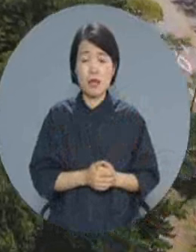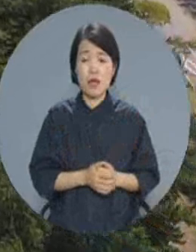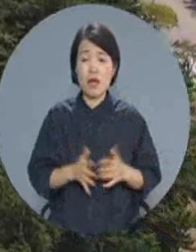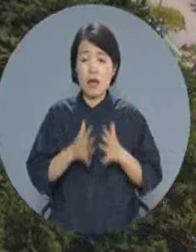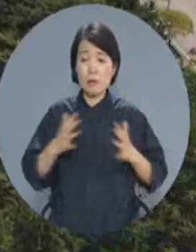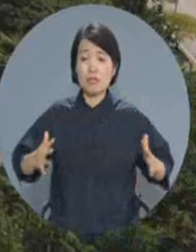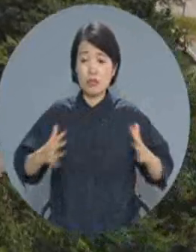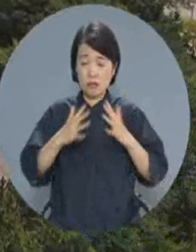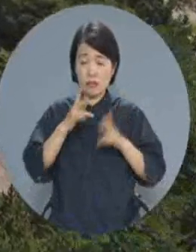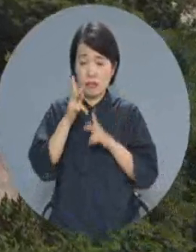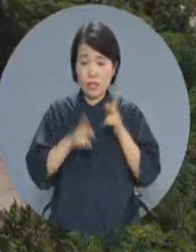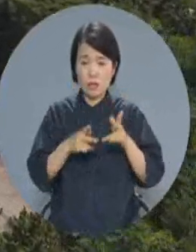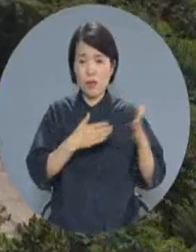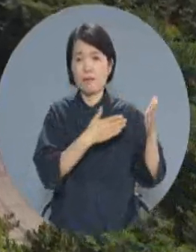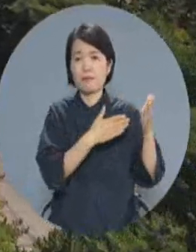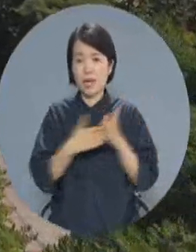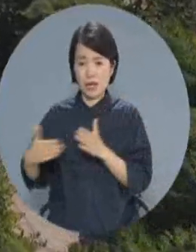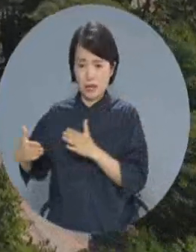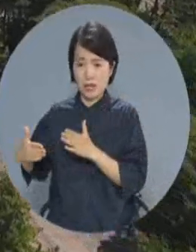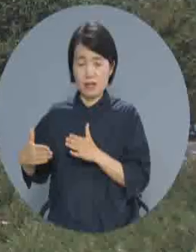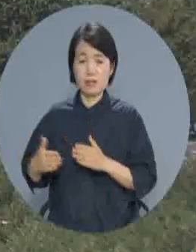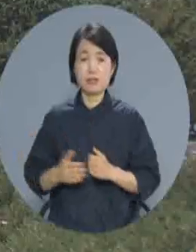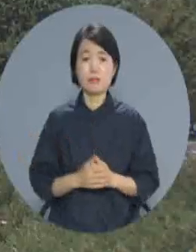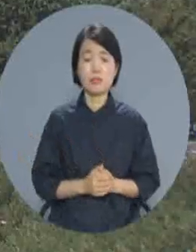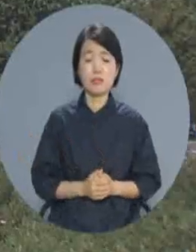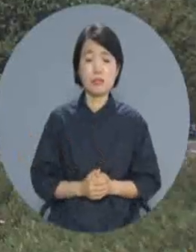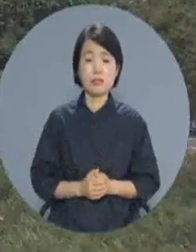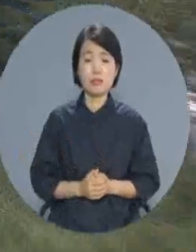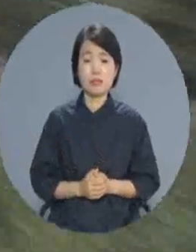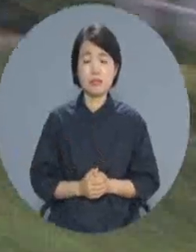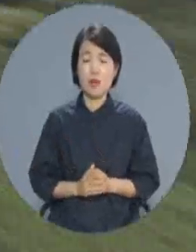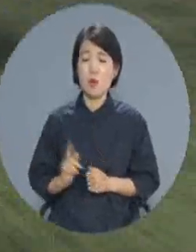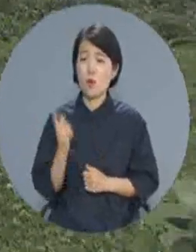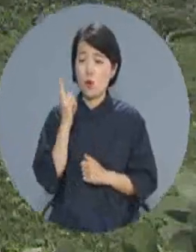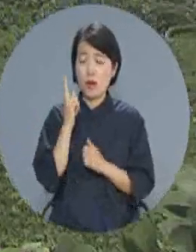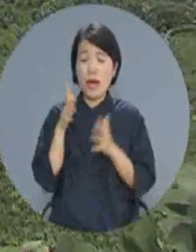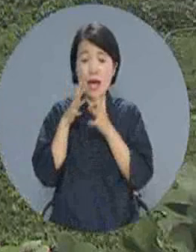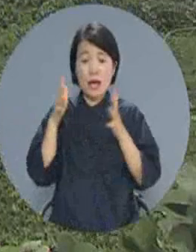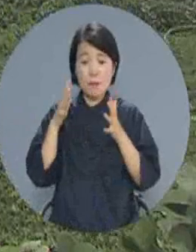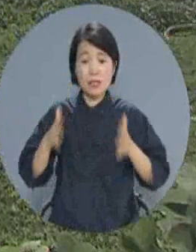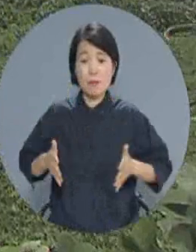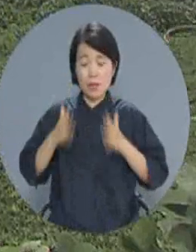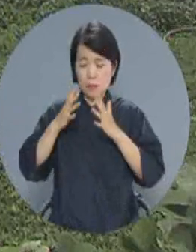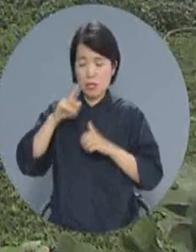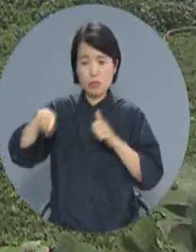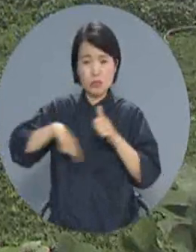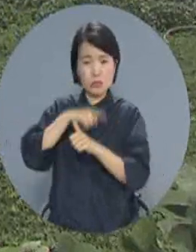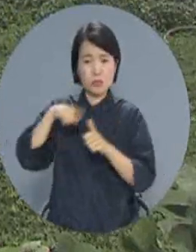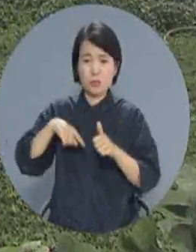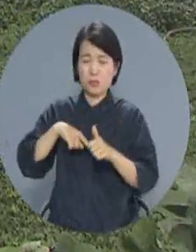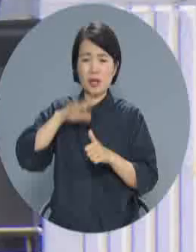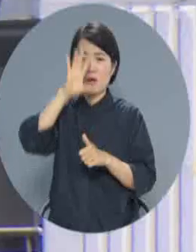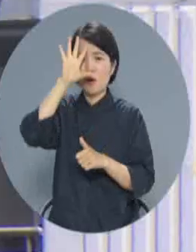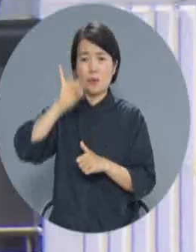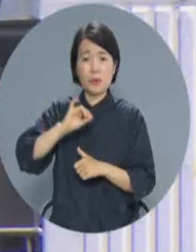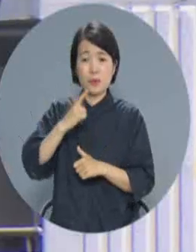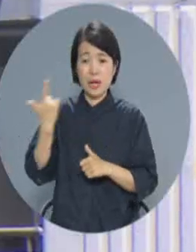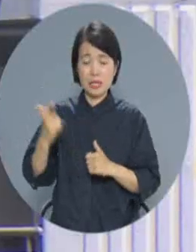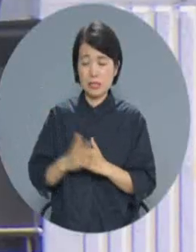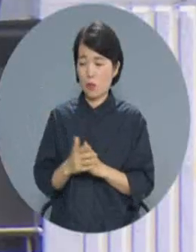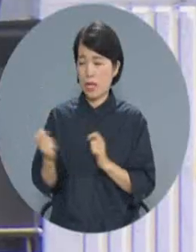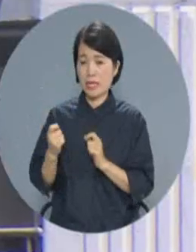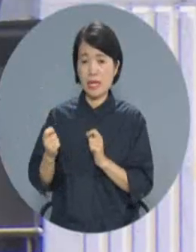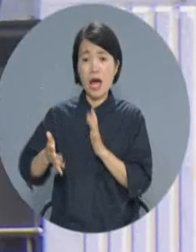아파트 건설사업 계획을 반려했습니다. 초고층 아파트가 들어서면 주변 경관과 어울리지 않고